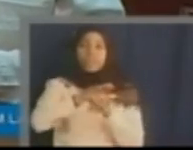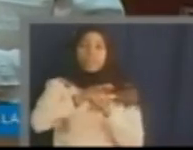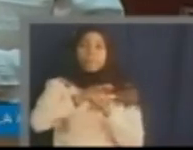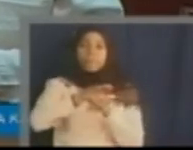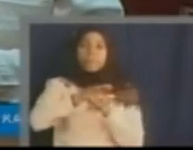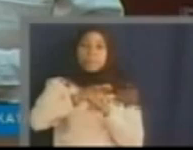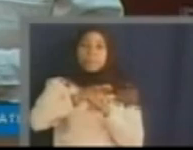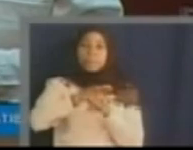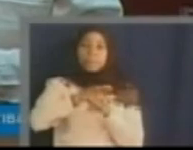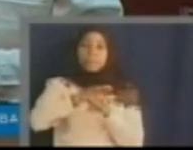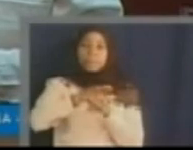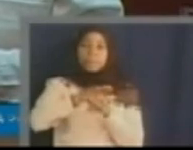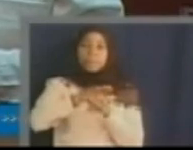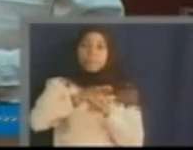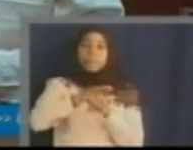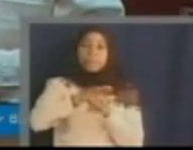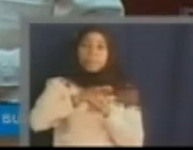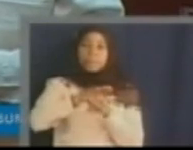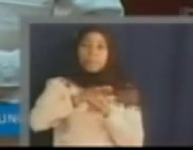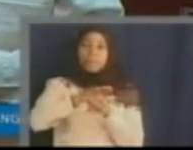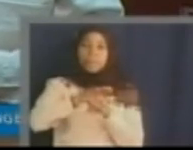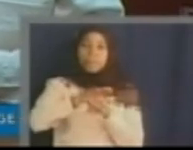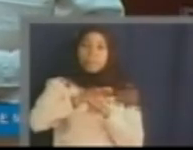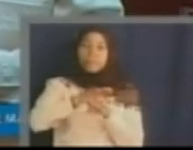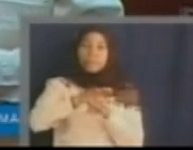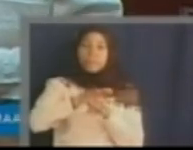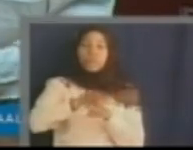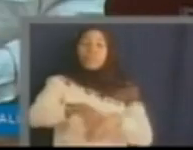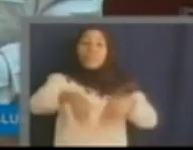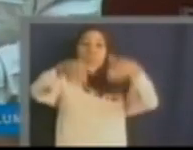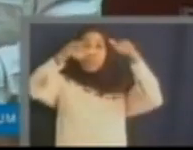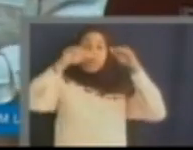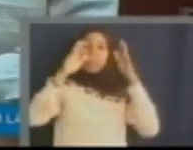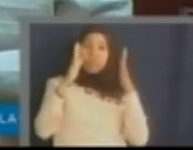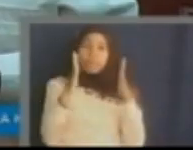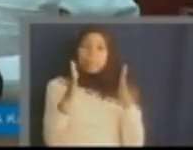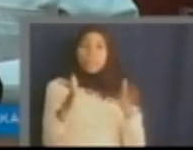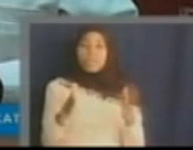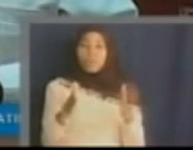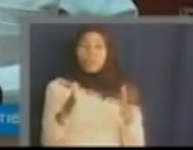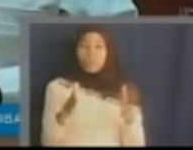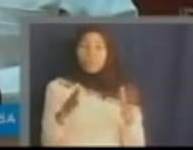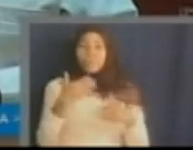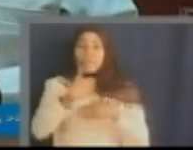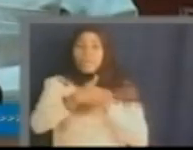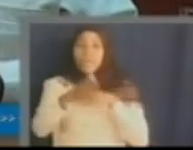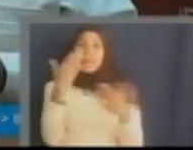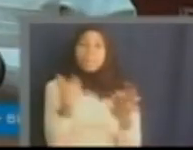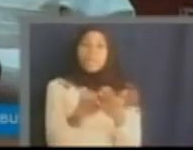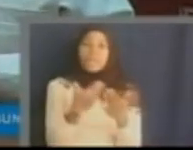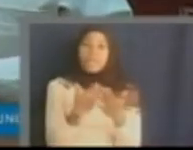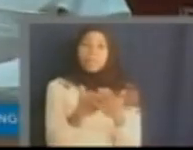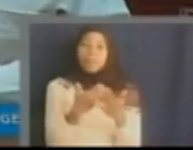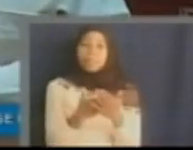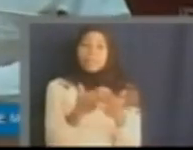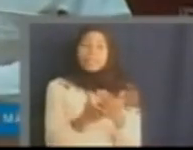Mjumbe yoyote anaweza kuwa hata mwenyekiti wa bunge maalum naye akapeleka mapendekezo ya